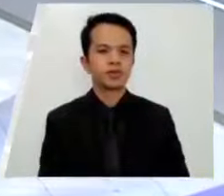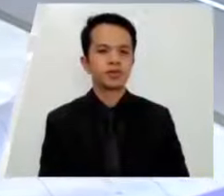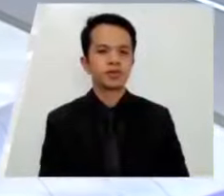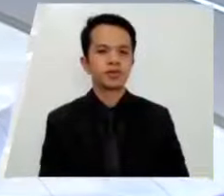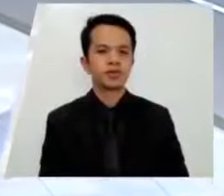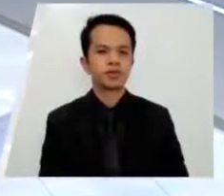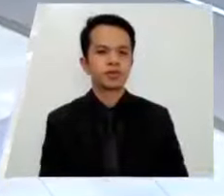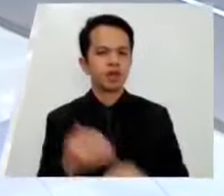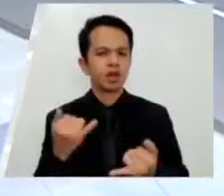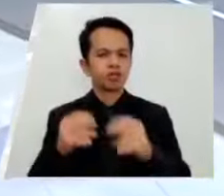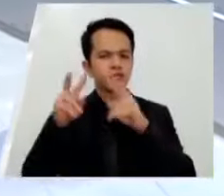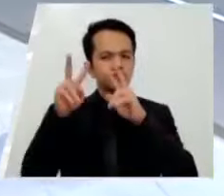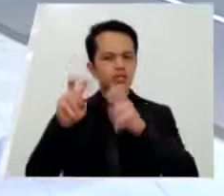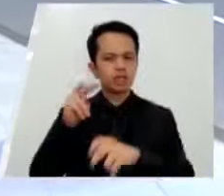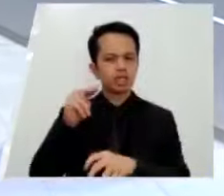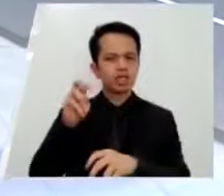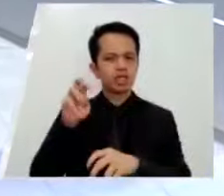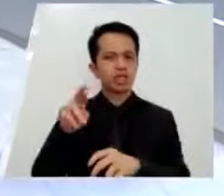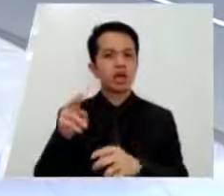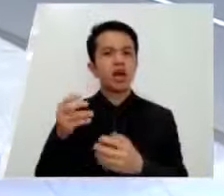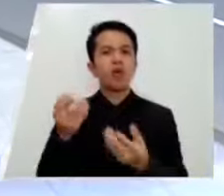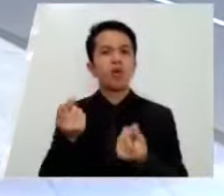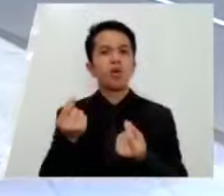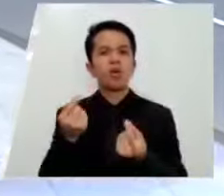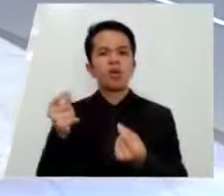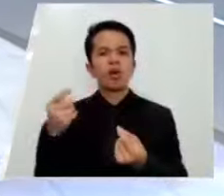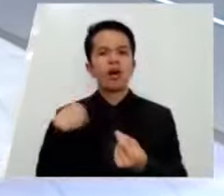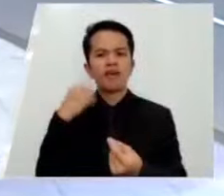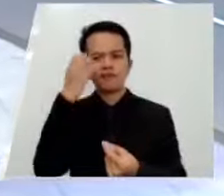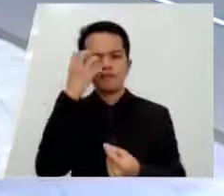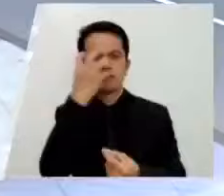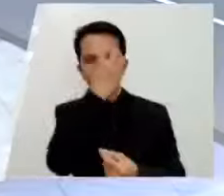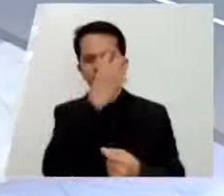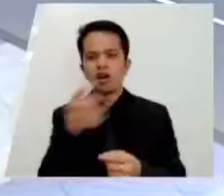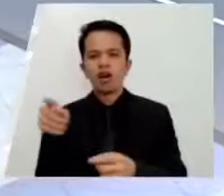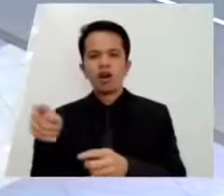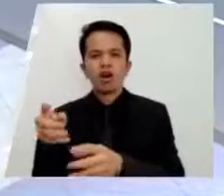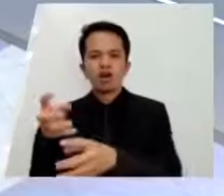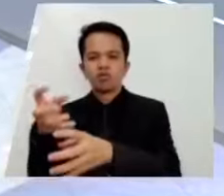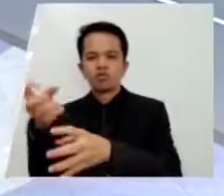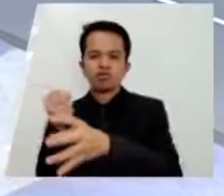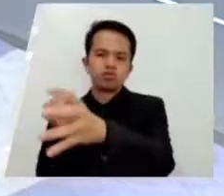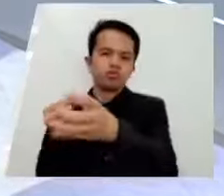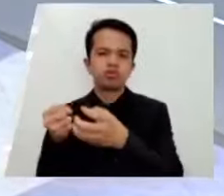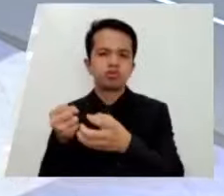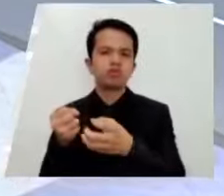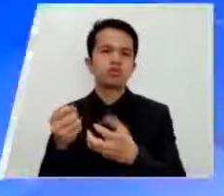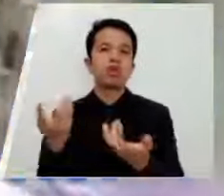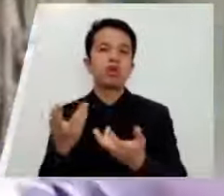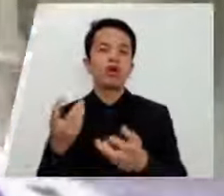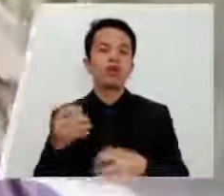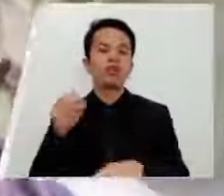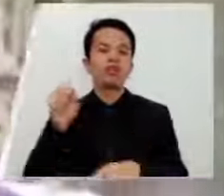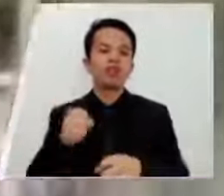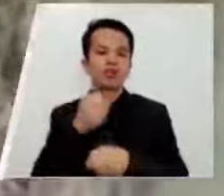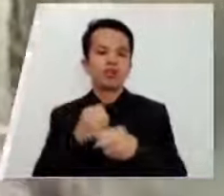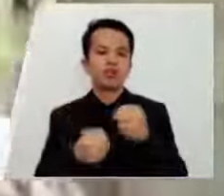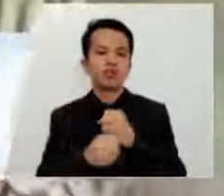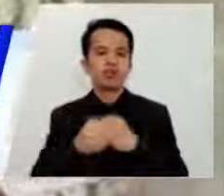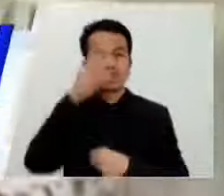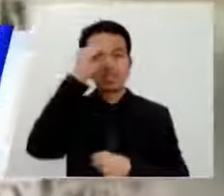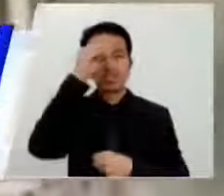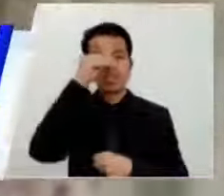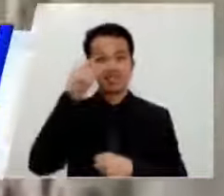Bibisigahan ng DNR ang pagdakma sa dalawang tarsier sa Polomolok, South Cotabato. Ang isang lalaking nahagip sa viral